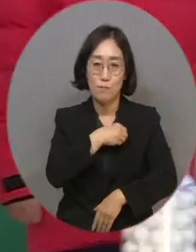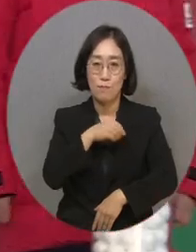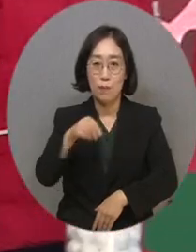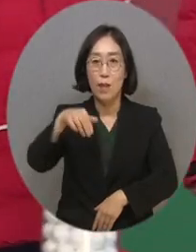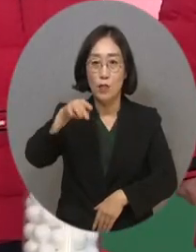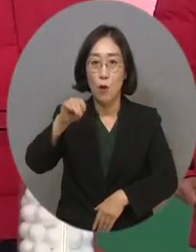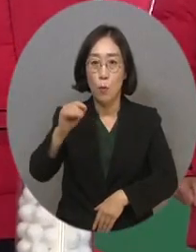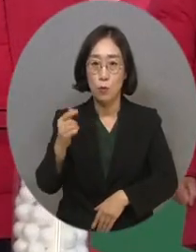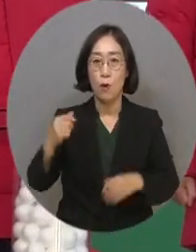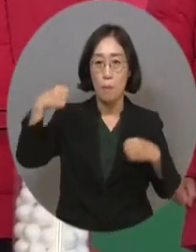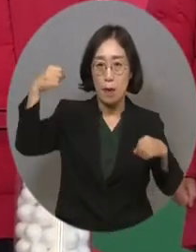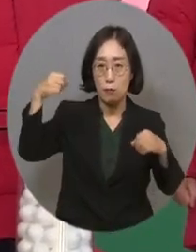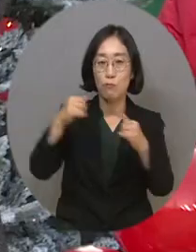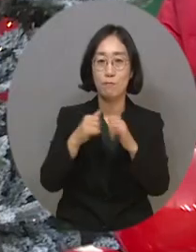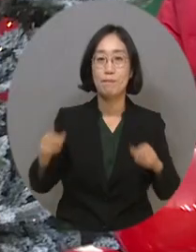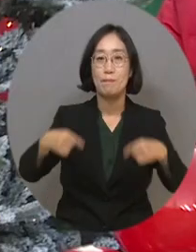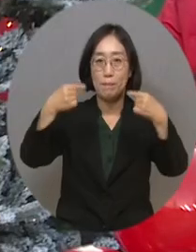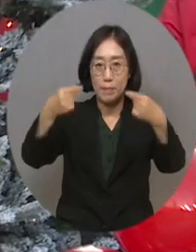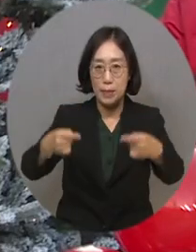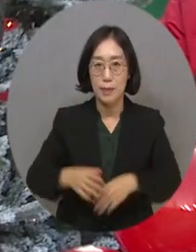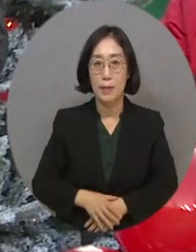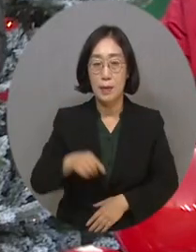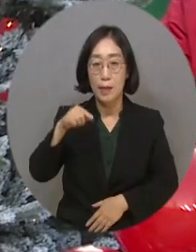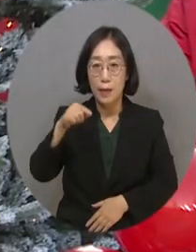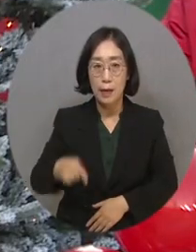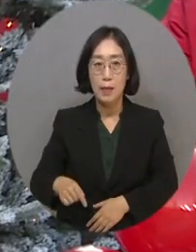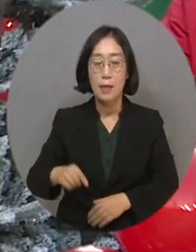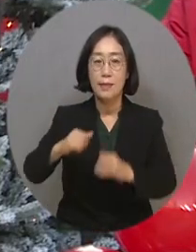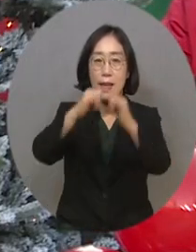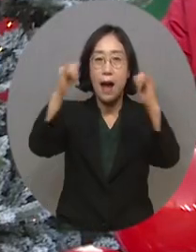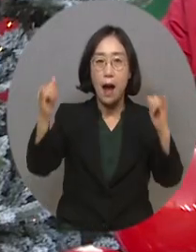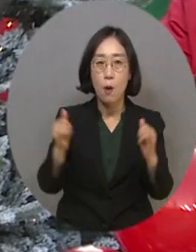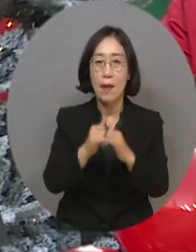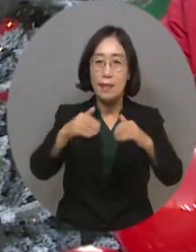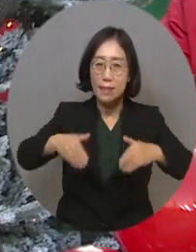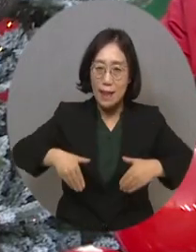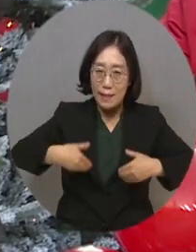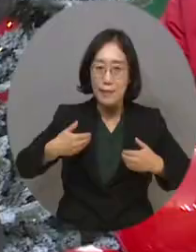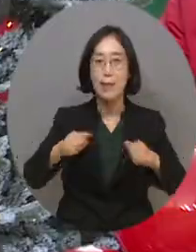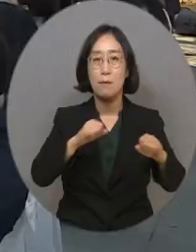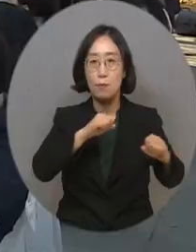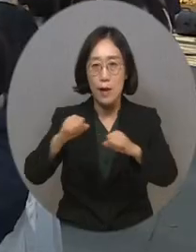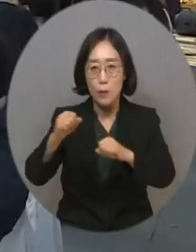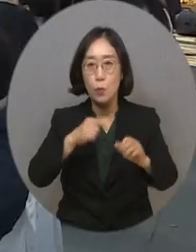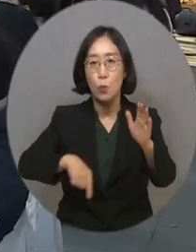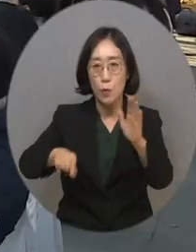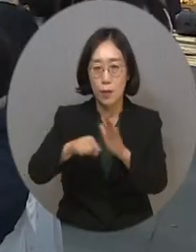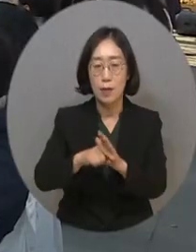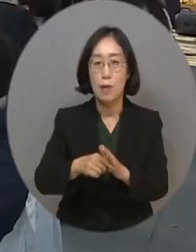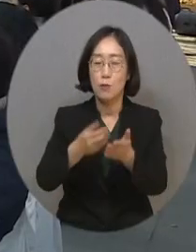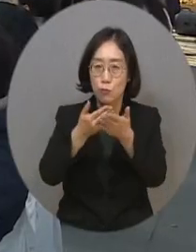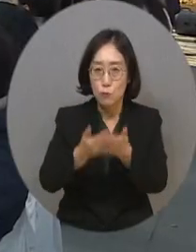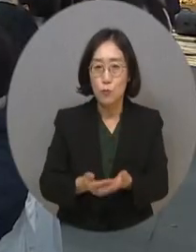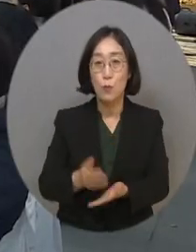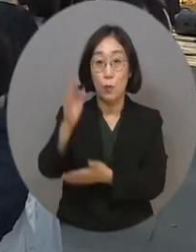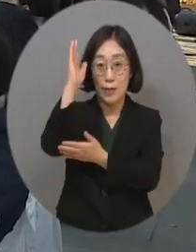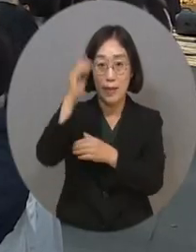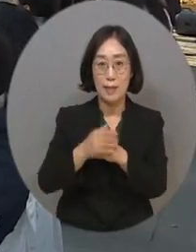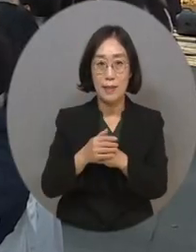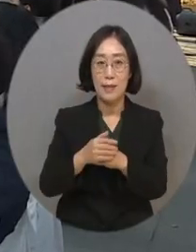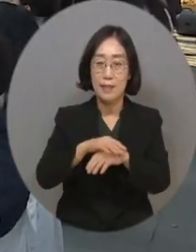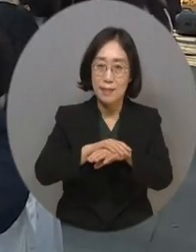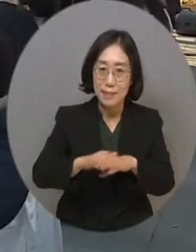참석했습니다. 참석자들은 우리 사회에 따뜻함을 더하는 나눔 실천을 강조하며 캠페인 성공을 함께